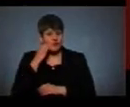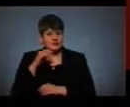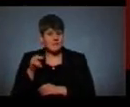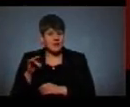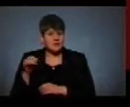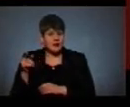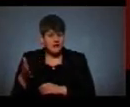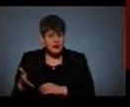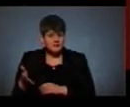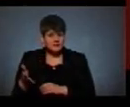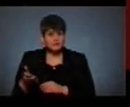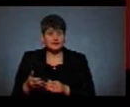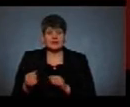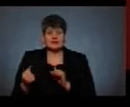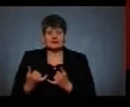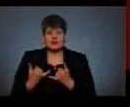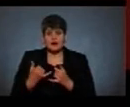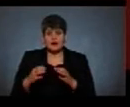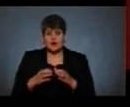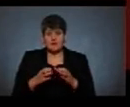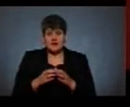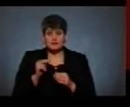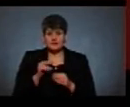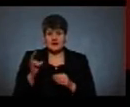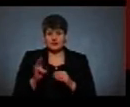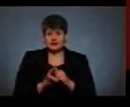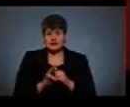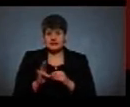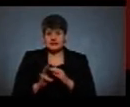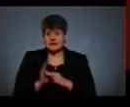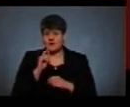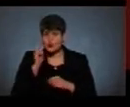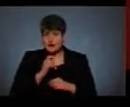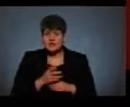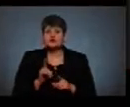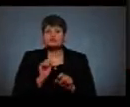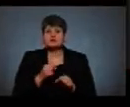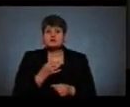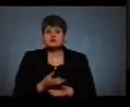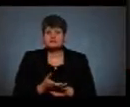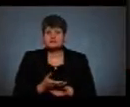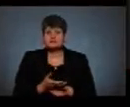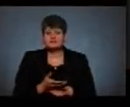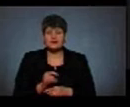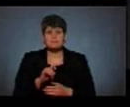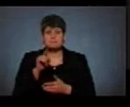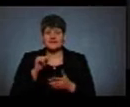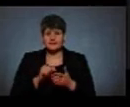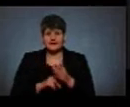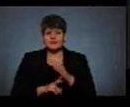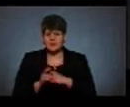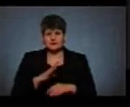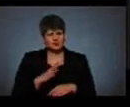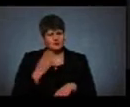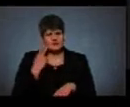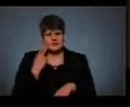безпосередньо для громад Православної церкви України. Що з цього приводу можете сказати? Питання храмів, воно завжди було саме болюче, тому